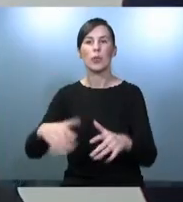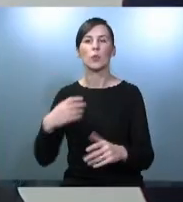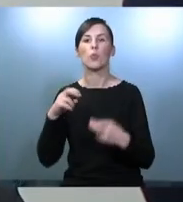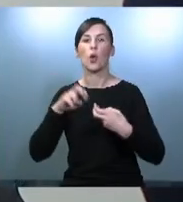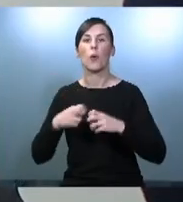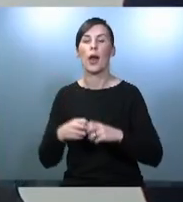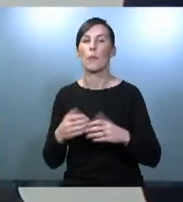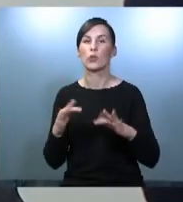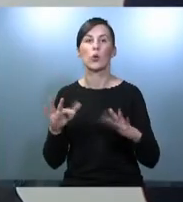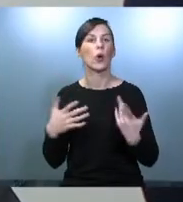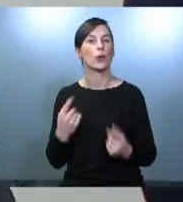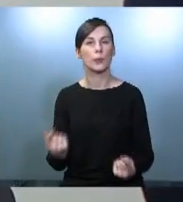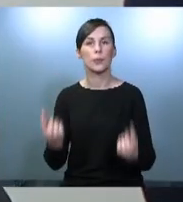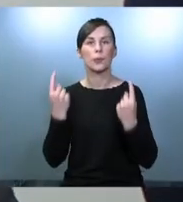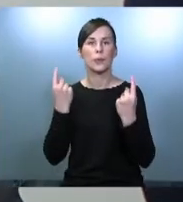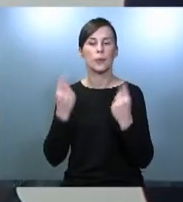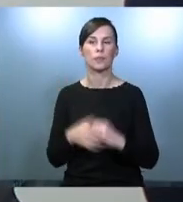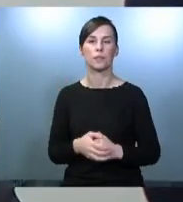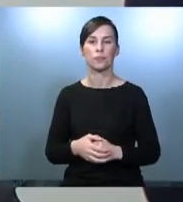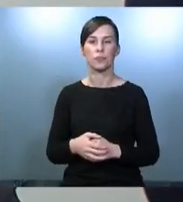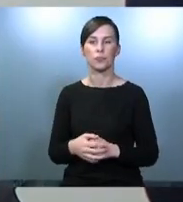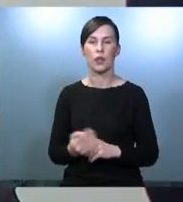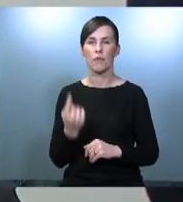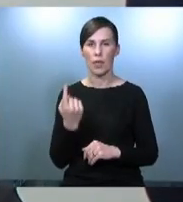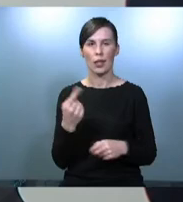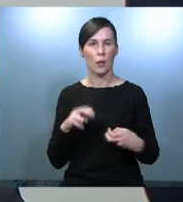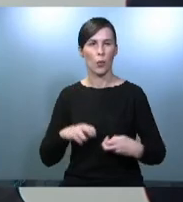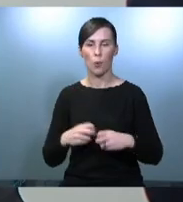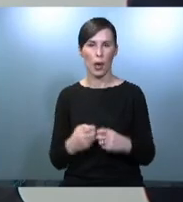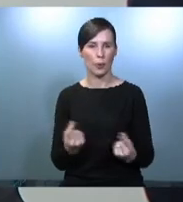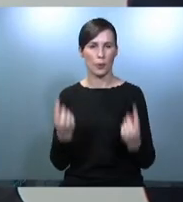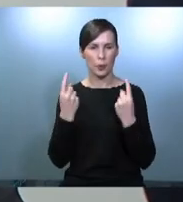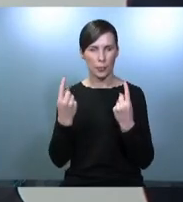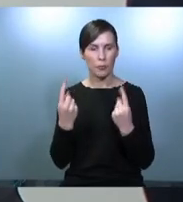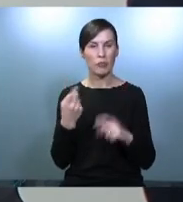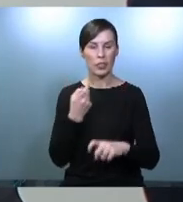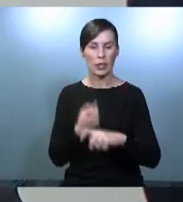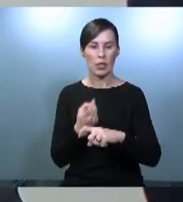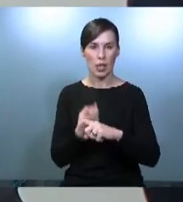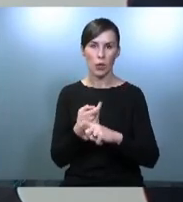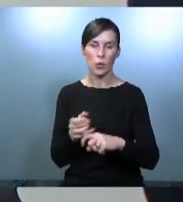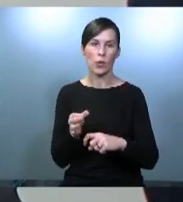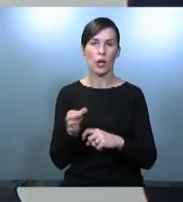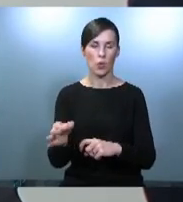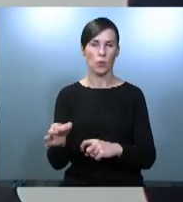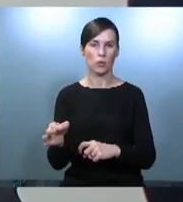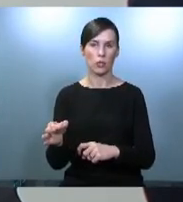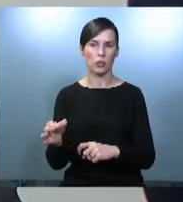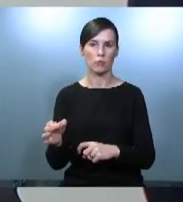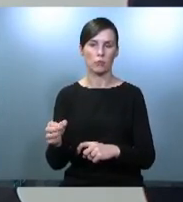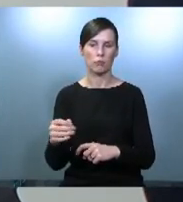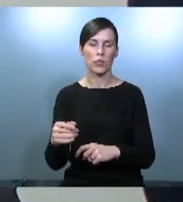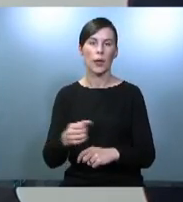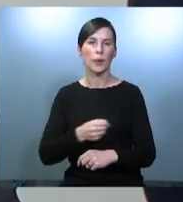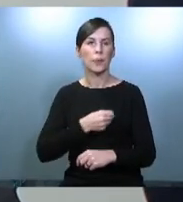kad viena iš didžiausių mūsų rajono problemų yra tai, kad Kėdainių rajonas tapo vienu iš greičiausiai